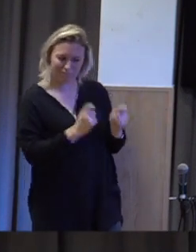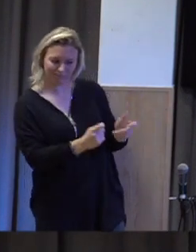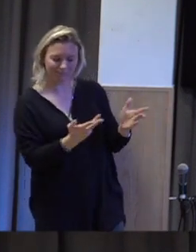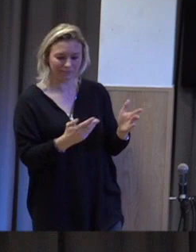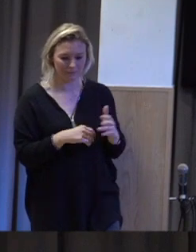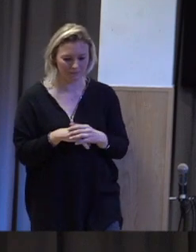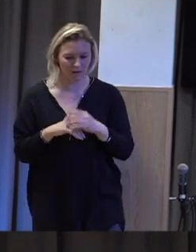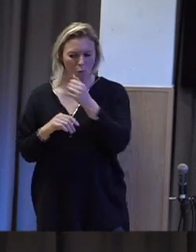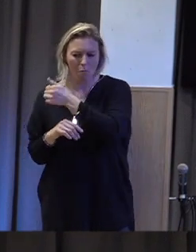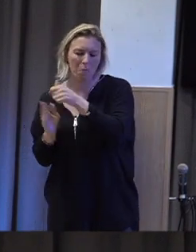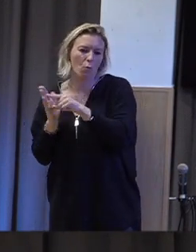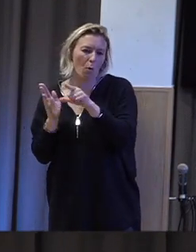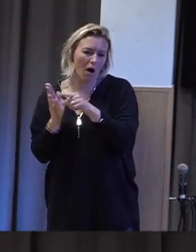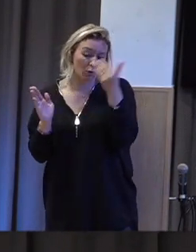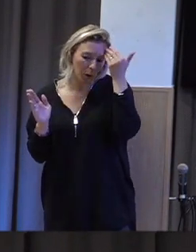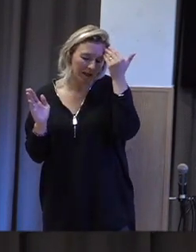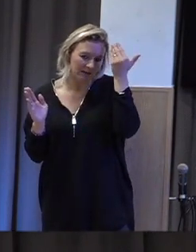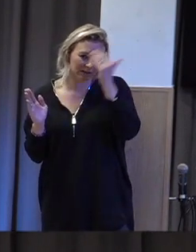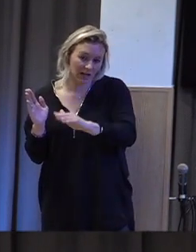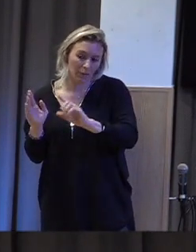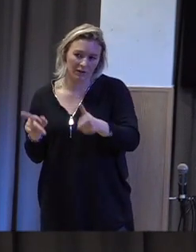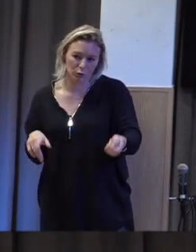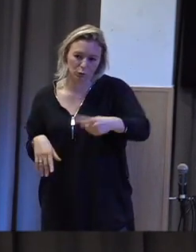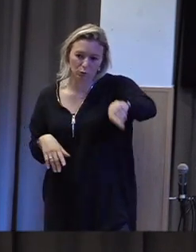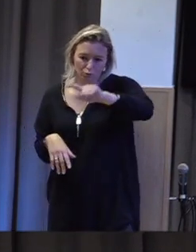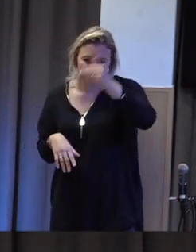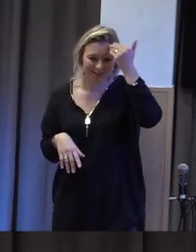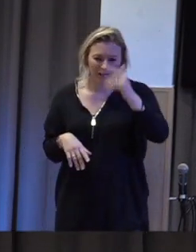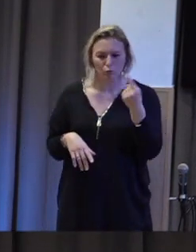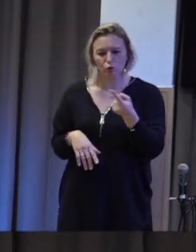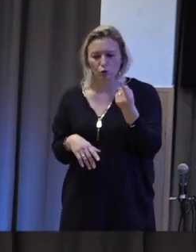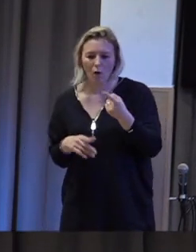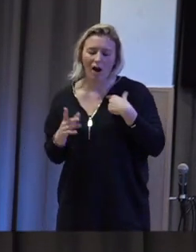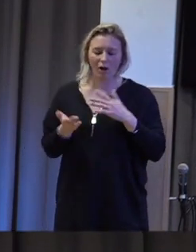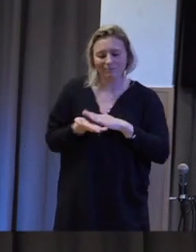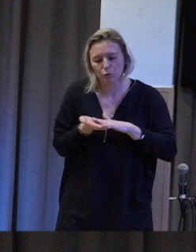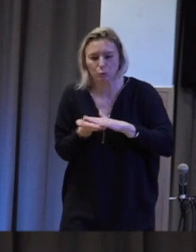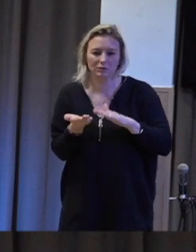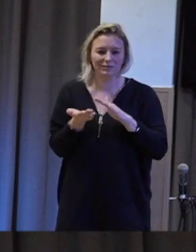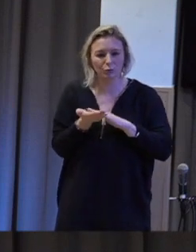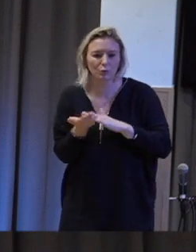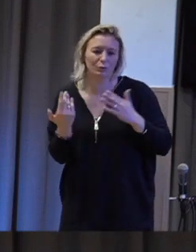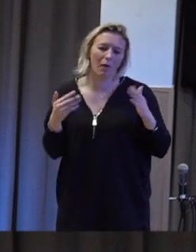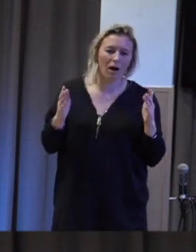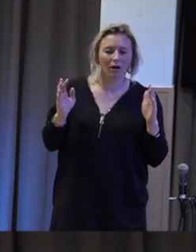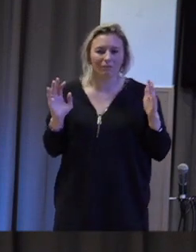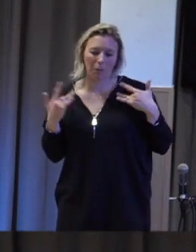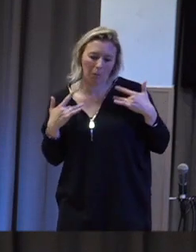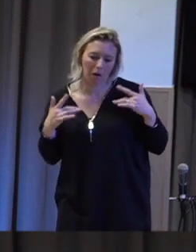sûr que nous le savons tous, mais nous trouverons toujours des moyens pour nous justifier sous couvert de la